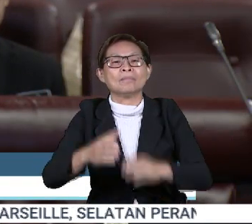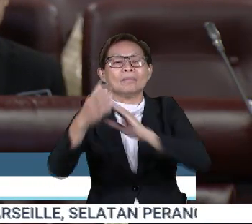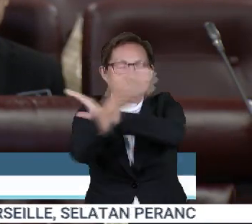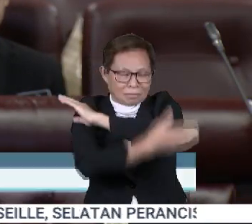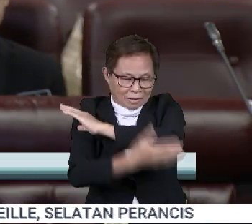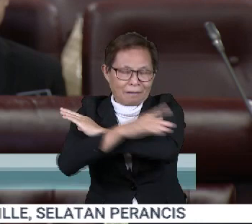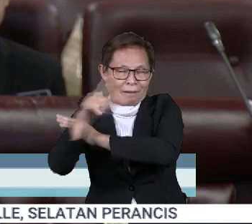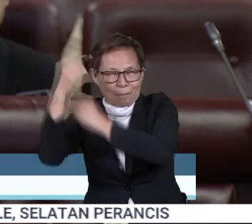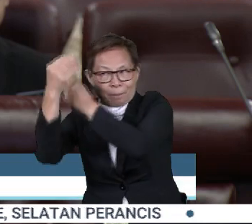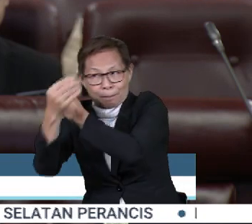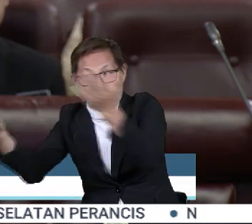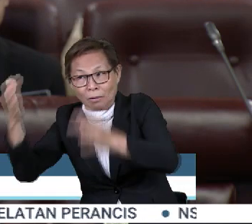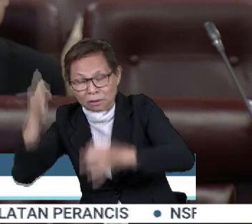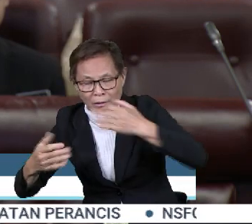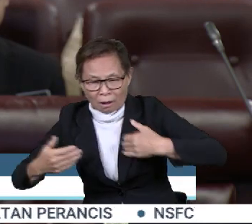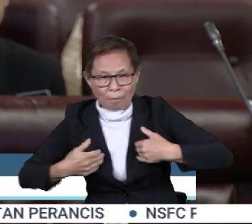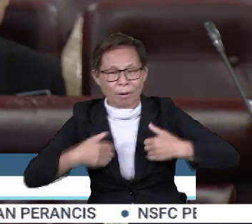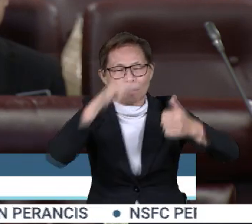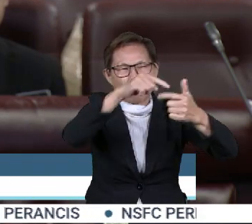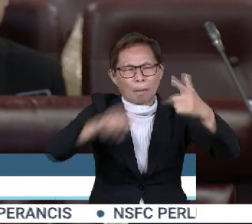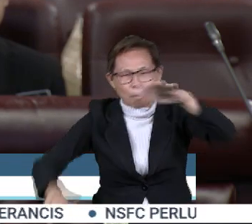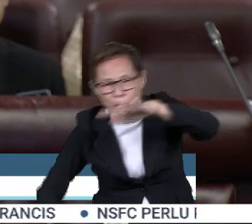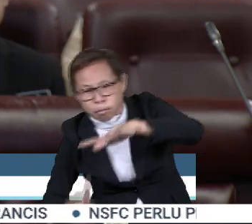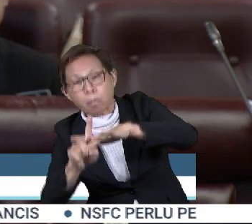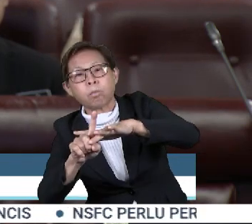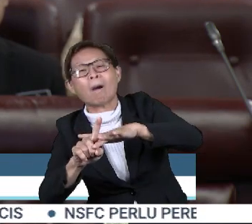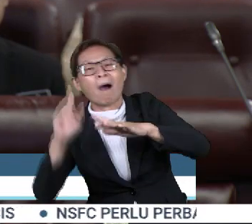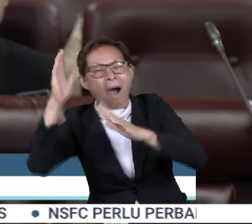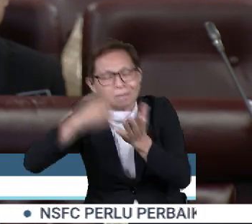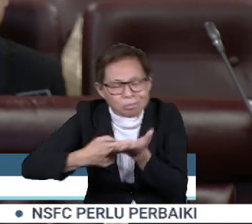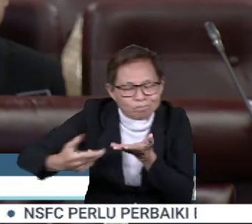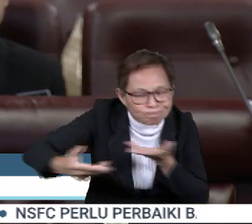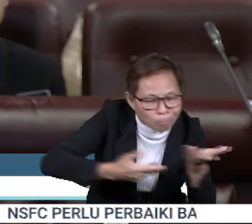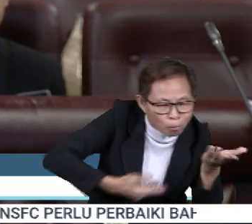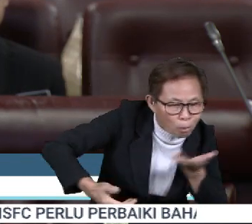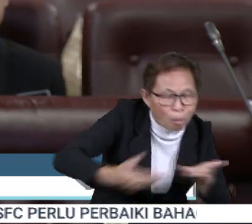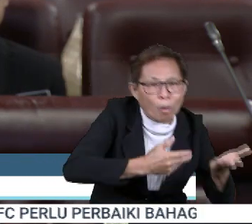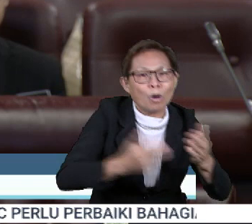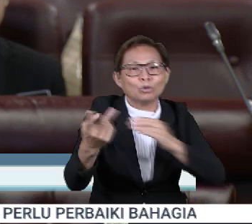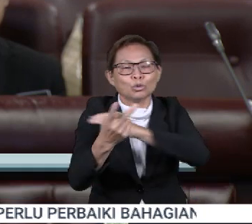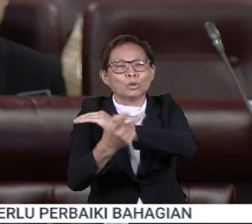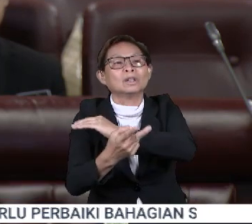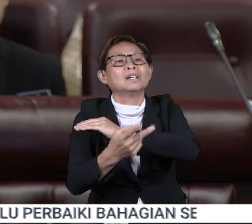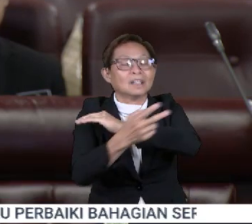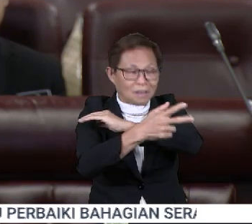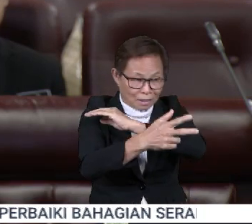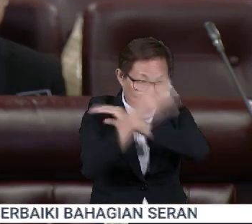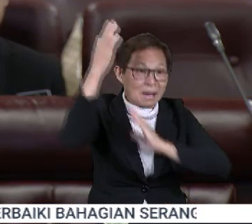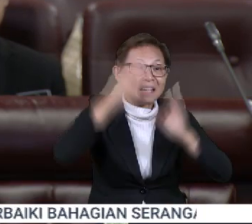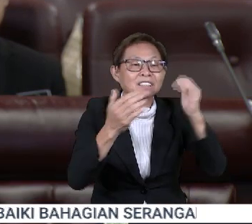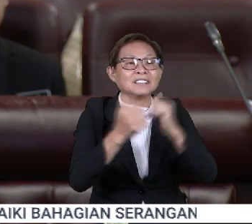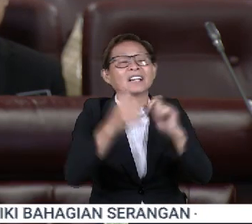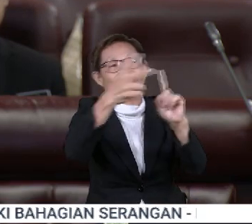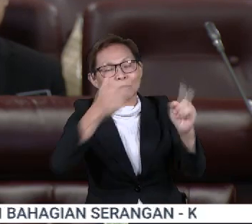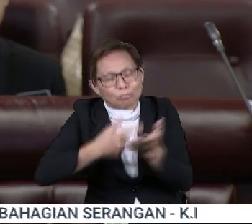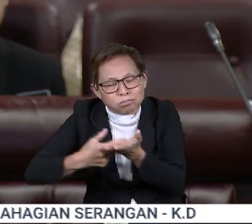lain dan sekiranya terdapat perkara Berbangkit akan dibincangkan diantara kedua belah pihak berdasarkan prinsip